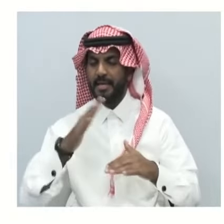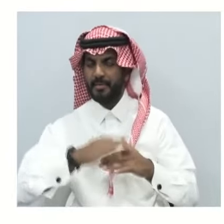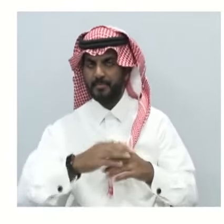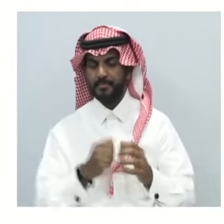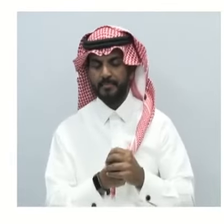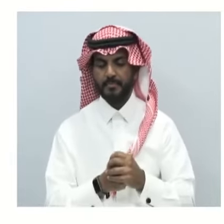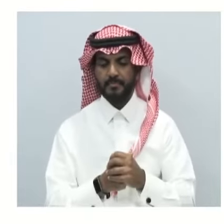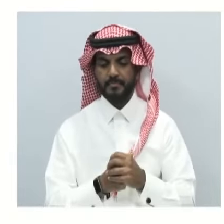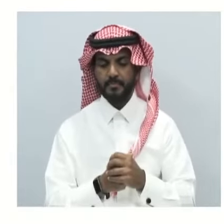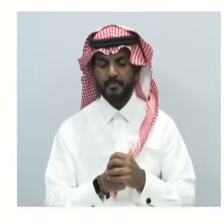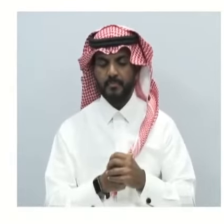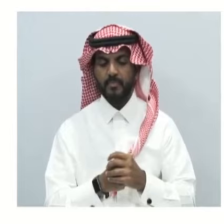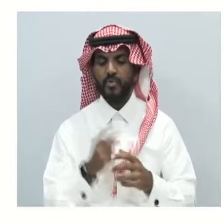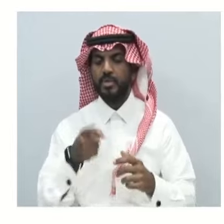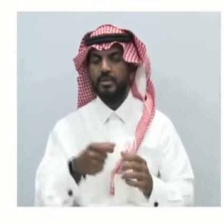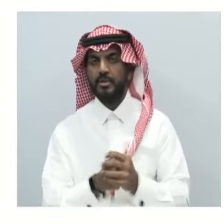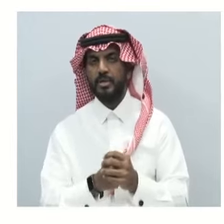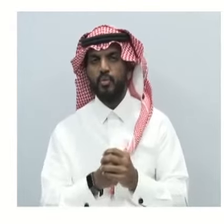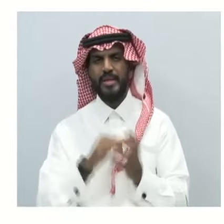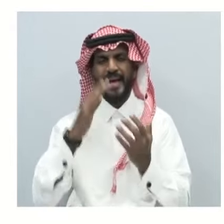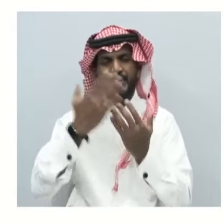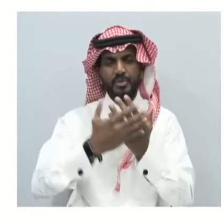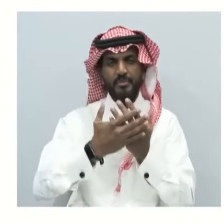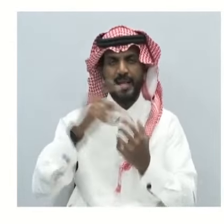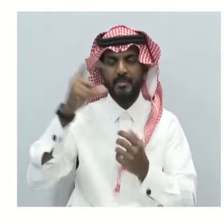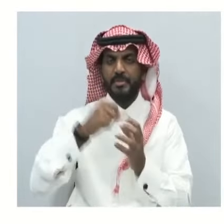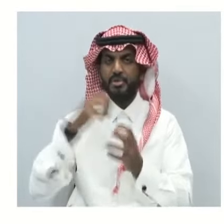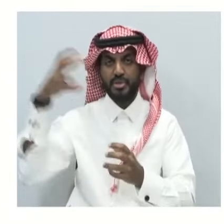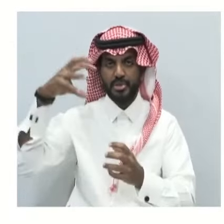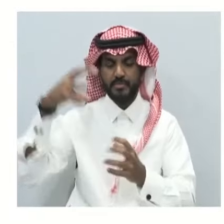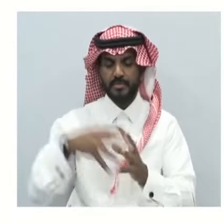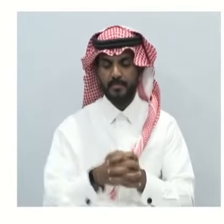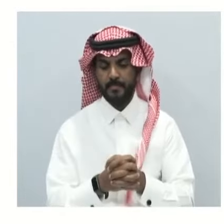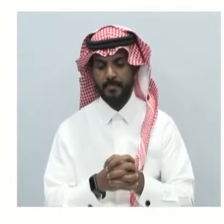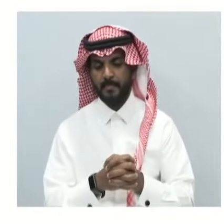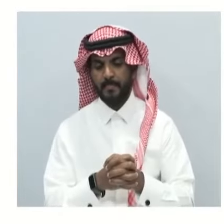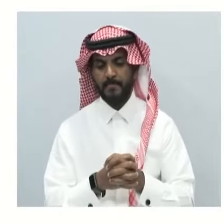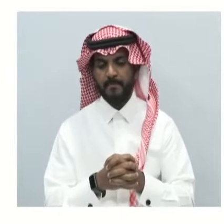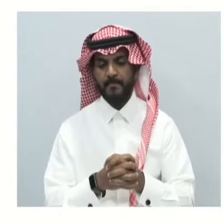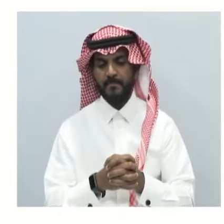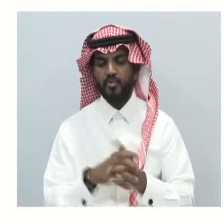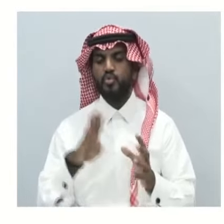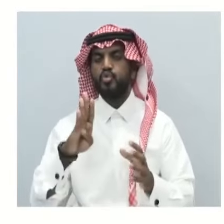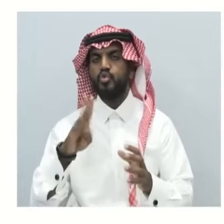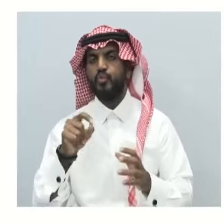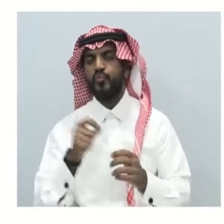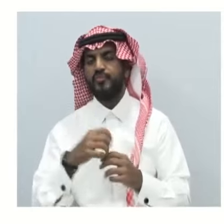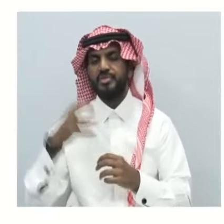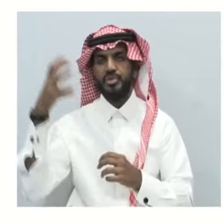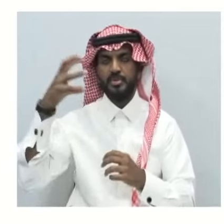الارض وهنا يحجب القمر اشعه الشمس وهذا سوف يكون كسوف للشمس